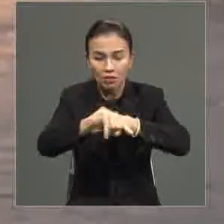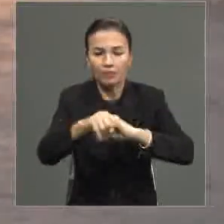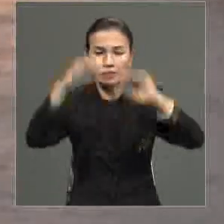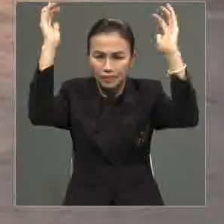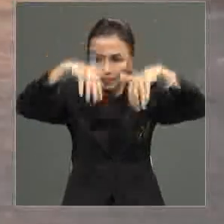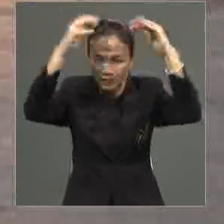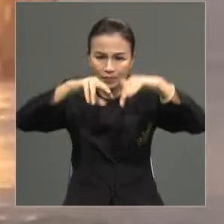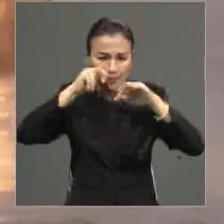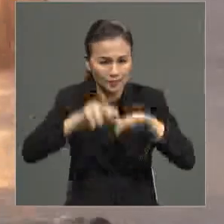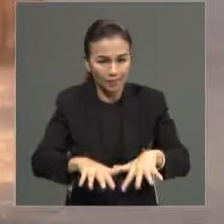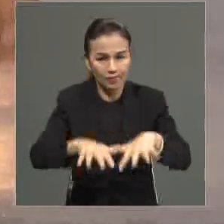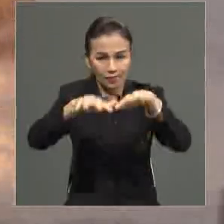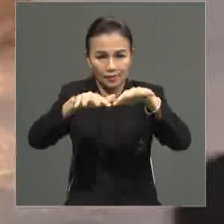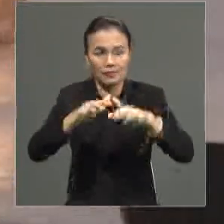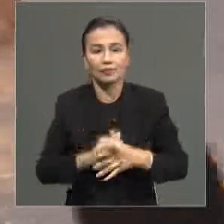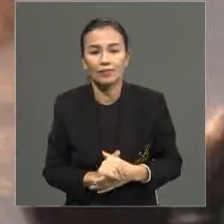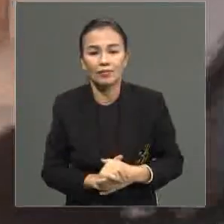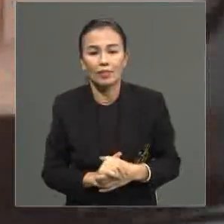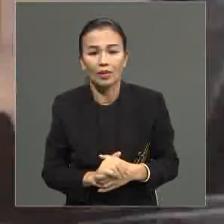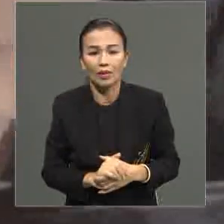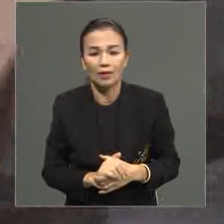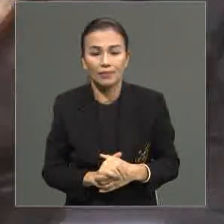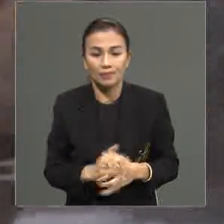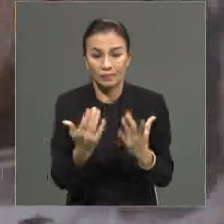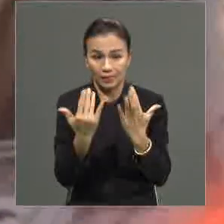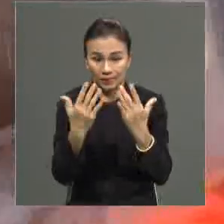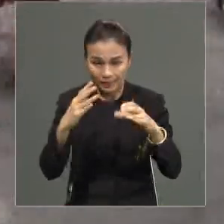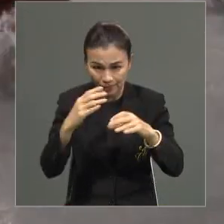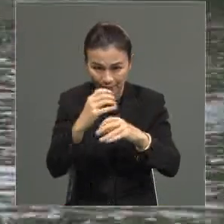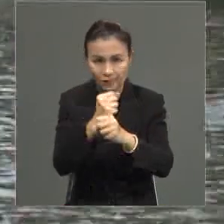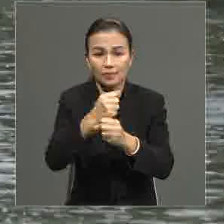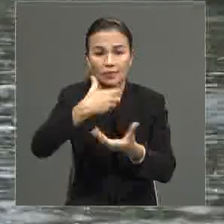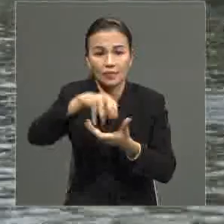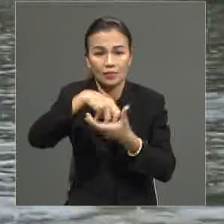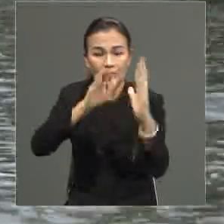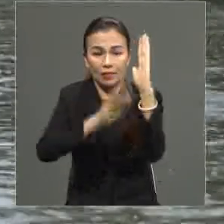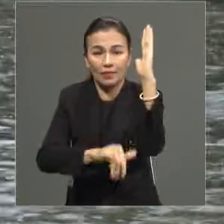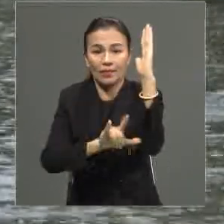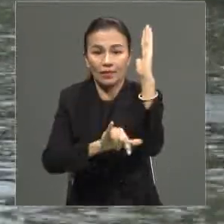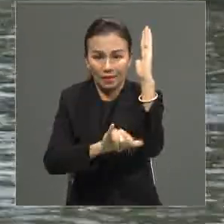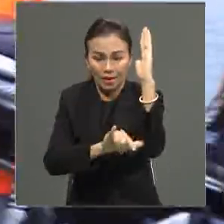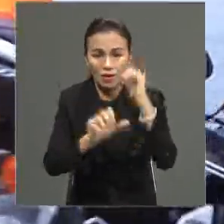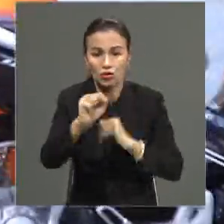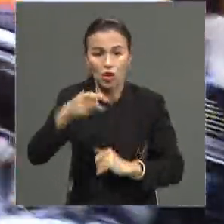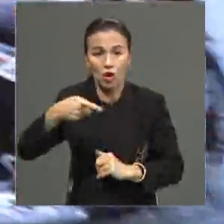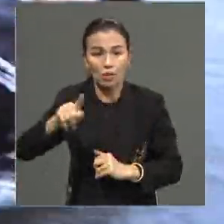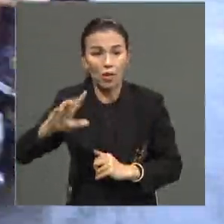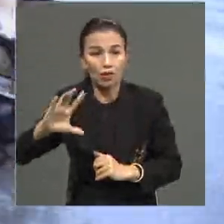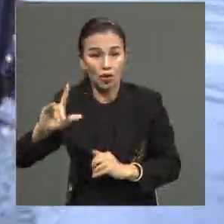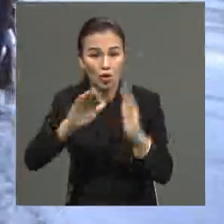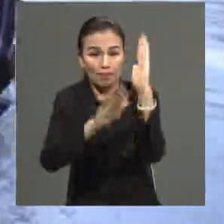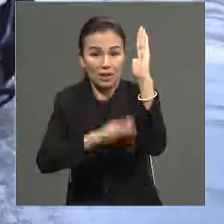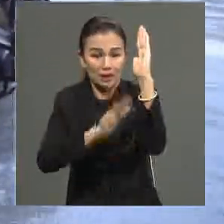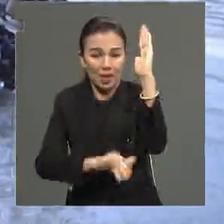ทำให้เกิดน้ำท่วมฉับพลันครับ ค่ะเดี๋ยวเราจะมาสรุปสถานการณ์ในพื้นที่ของยะลากันนะคะทางสปช.ของยะลา